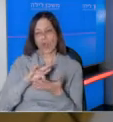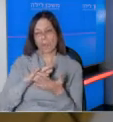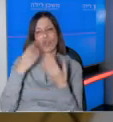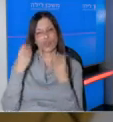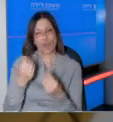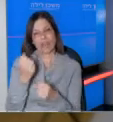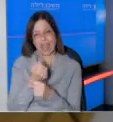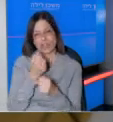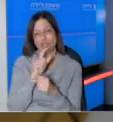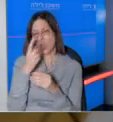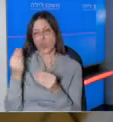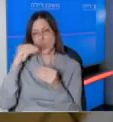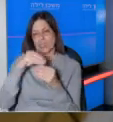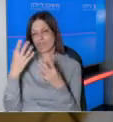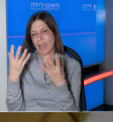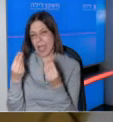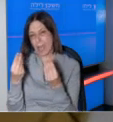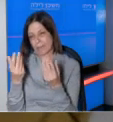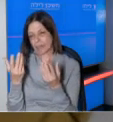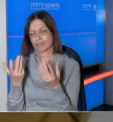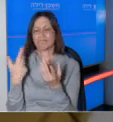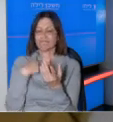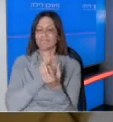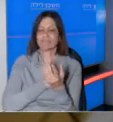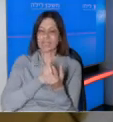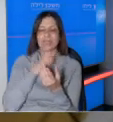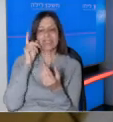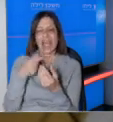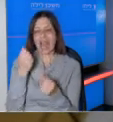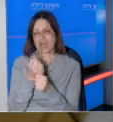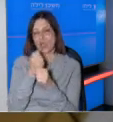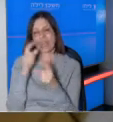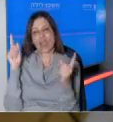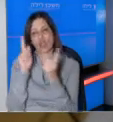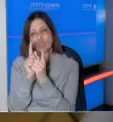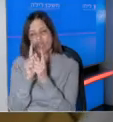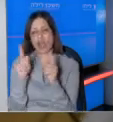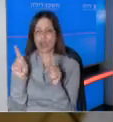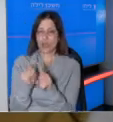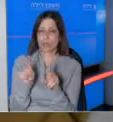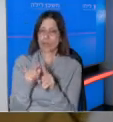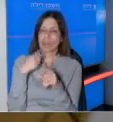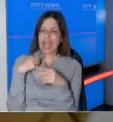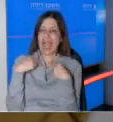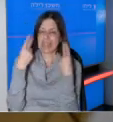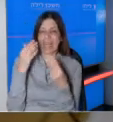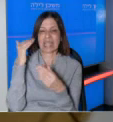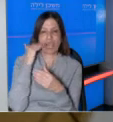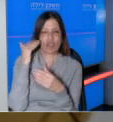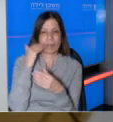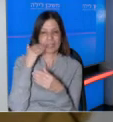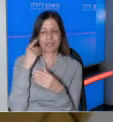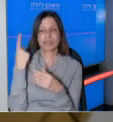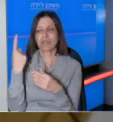לעשות, זה לא יוסיף לנו הרבה לצערי להתאכזב, ומה שצריך לעשות זה הנגשה, כמו שקורה למשל שחזרתי עכשיו מארצות הברית,